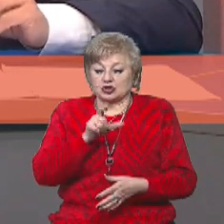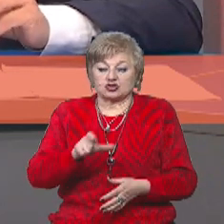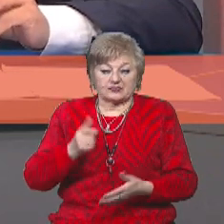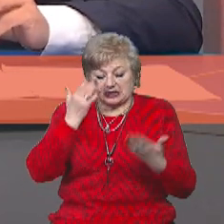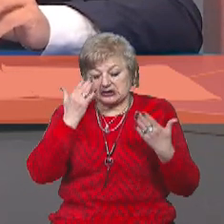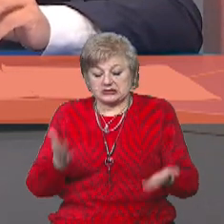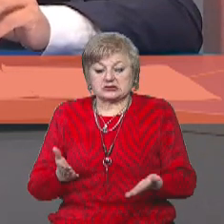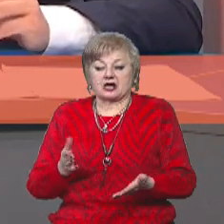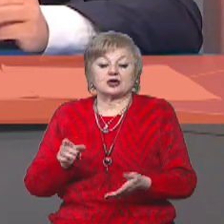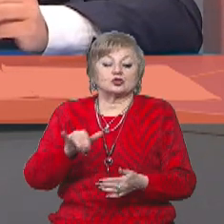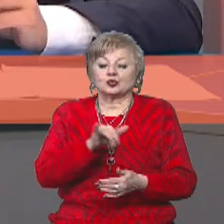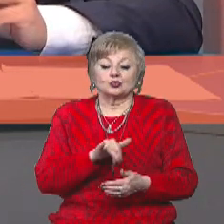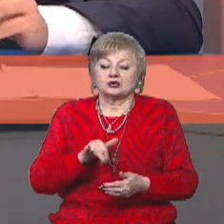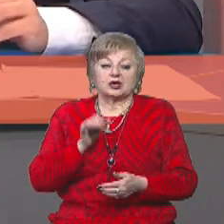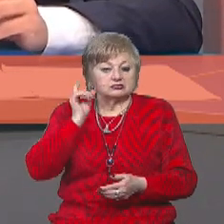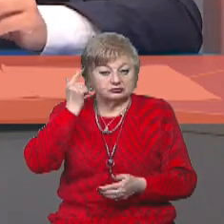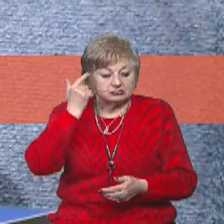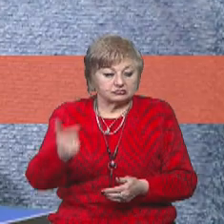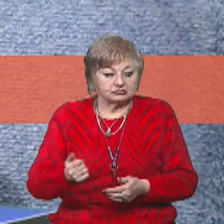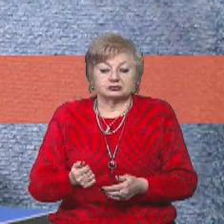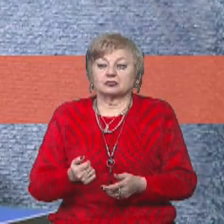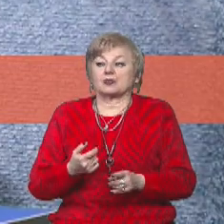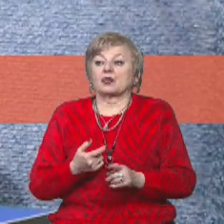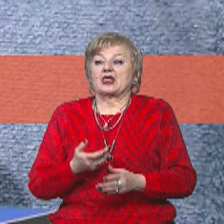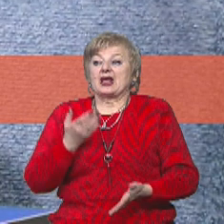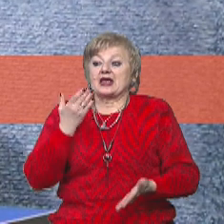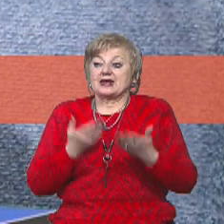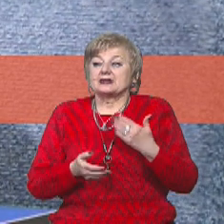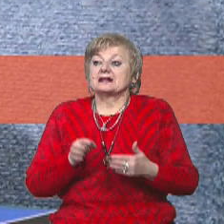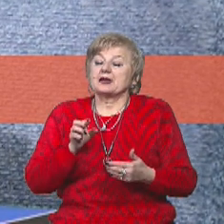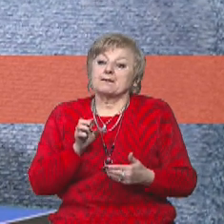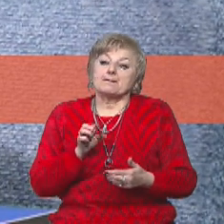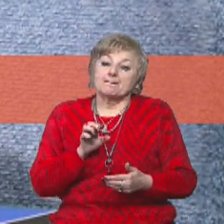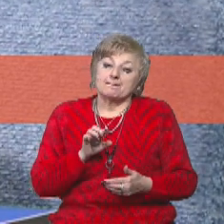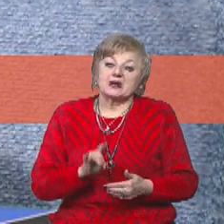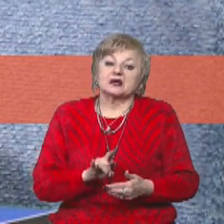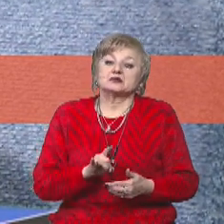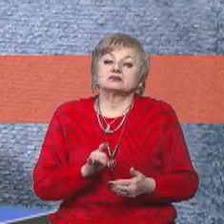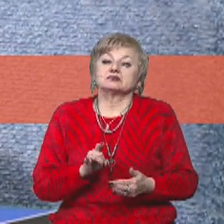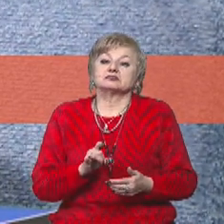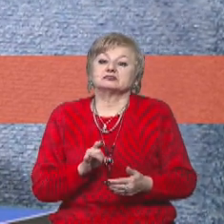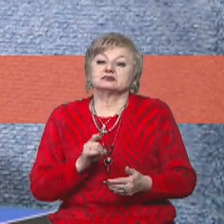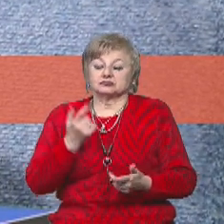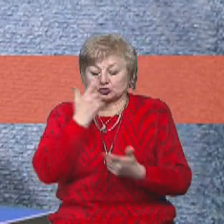навіть, як жити? Повертаємося від повинна бути і умовного способу, якби була, до того, що маємо на сьогодні.